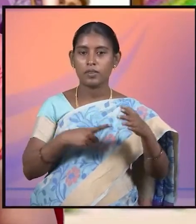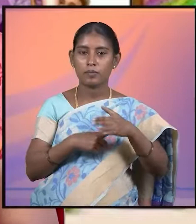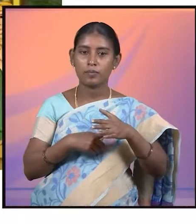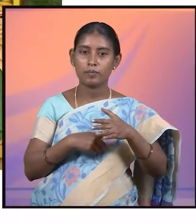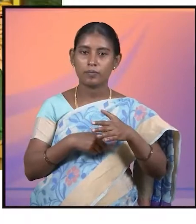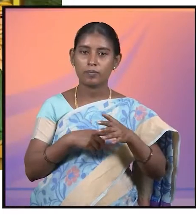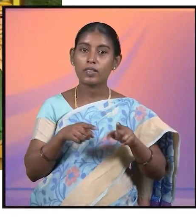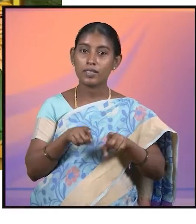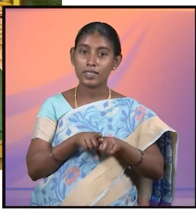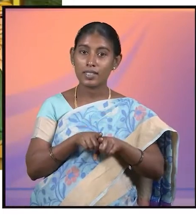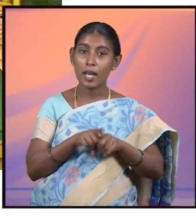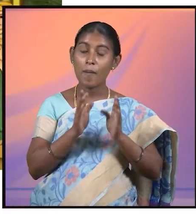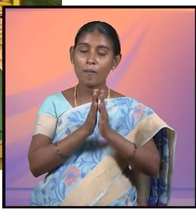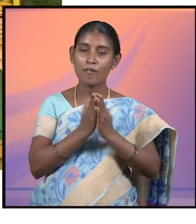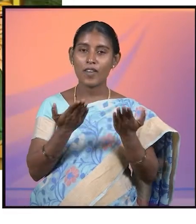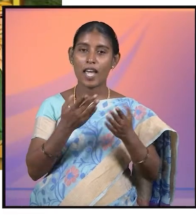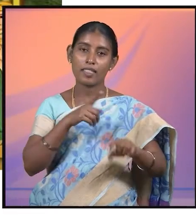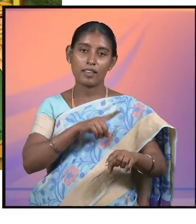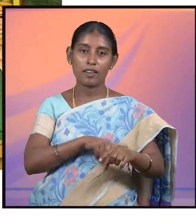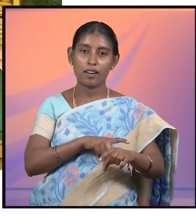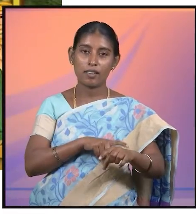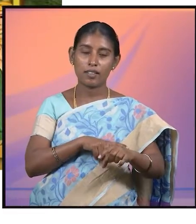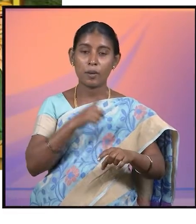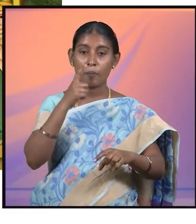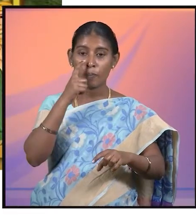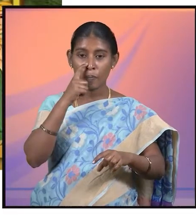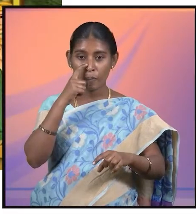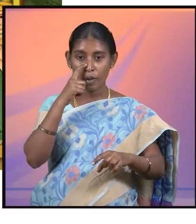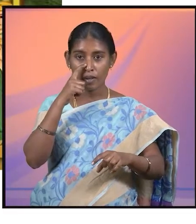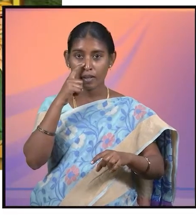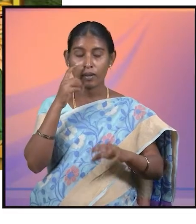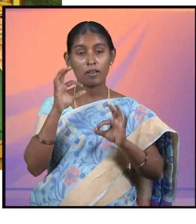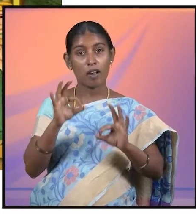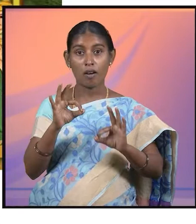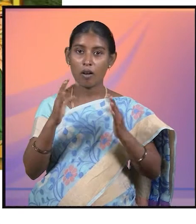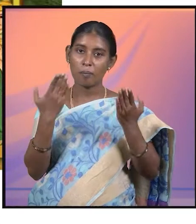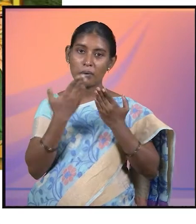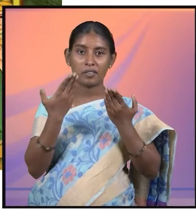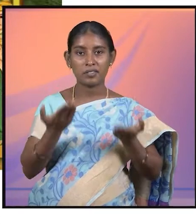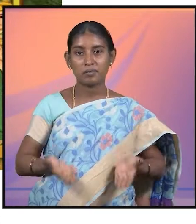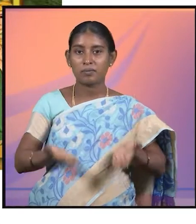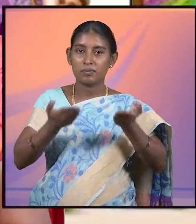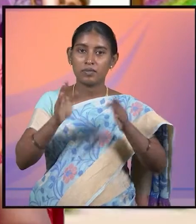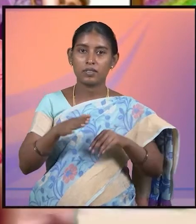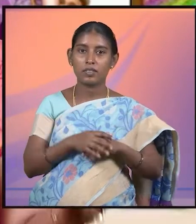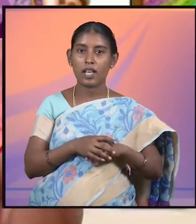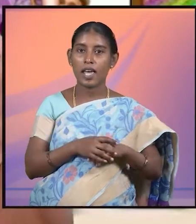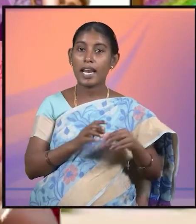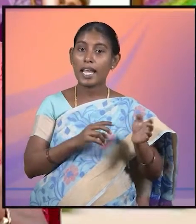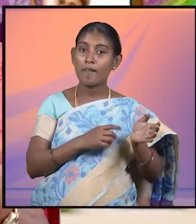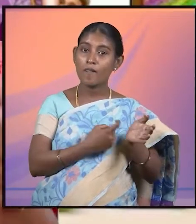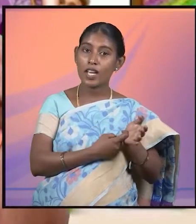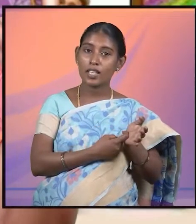மட்டுமல்ல, வேத காலத்திலும் கூட பெண்கள் கல்வியில் உயரிய நிலையில் இருந்திருக்கின்றனர்.